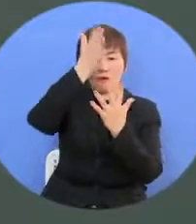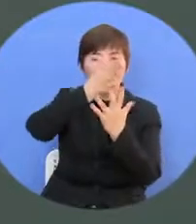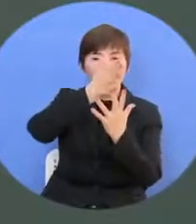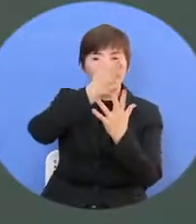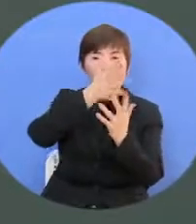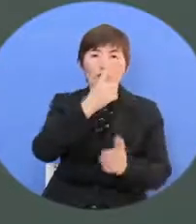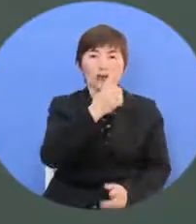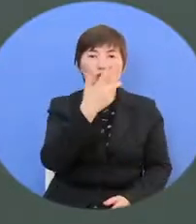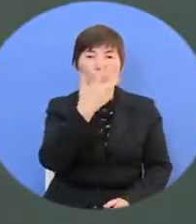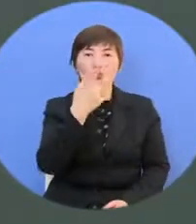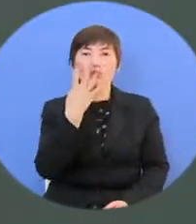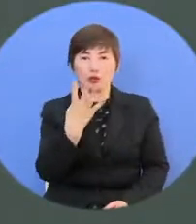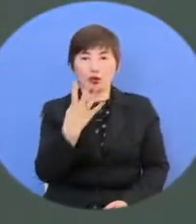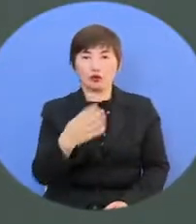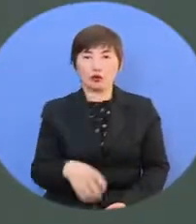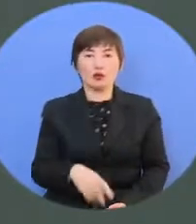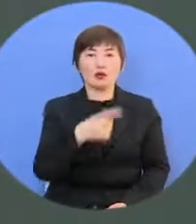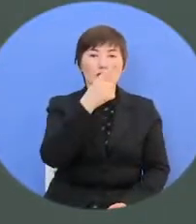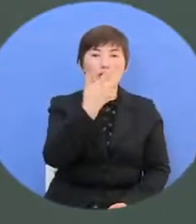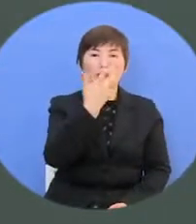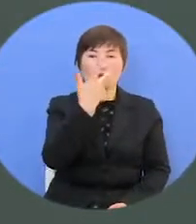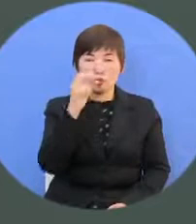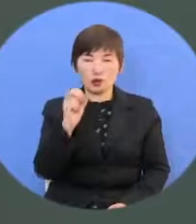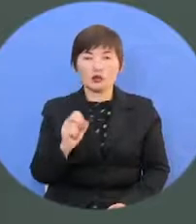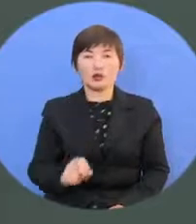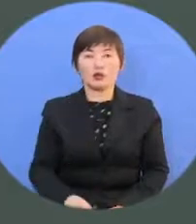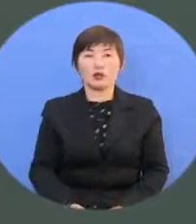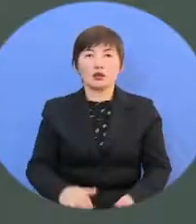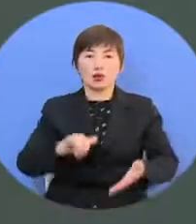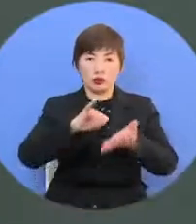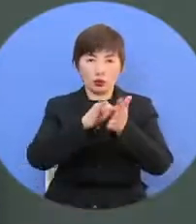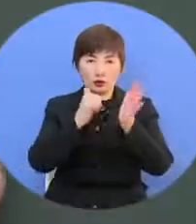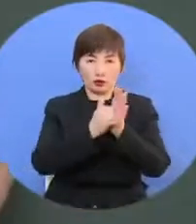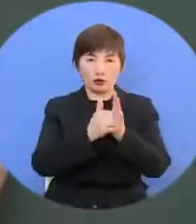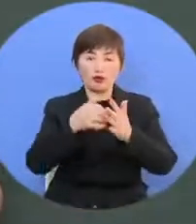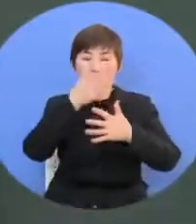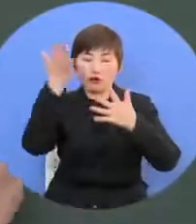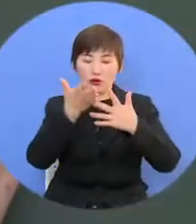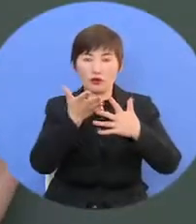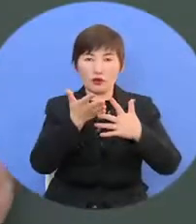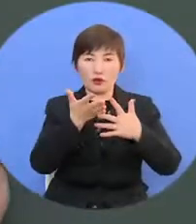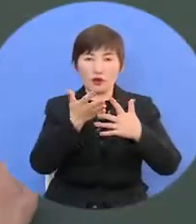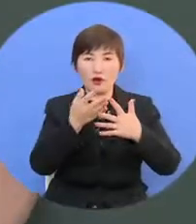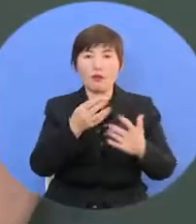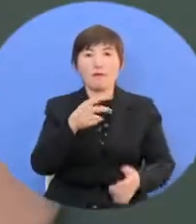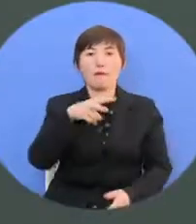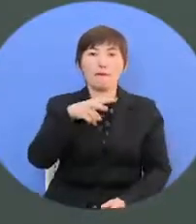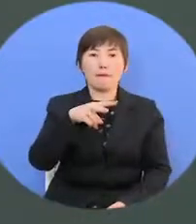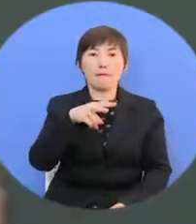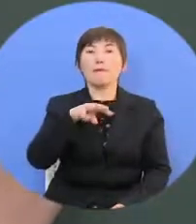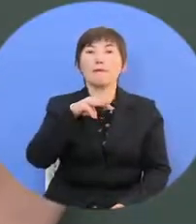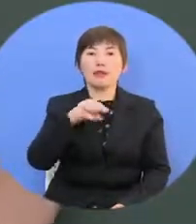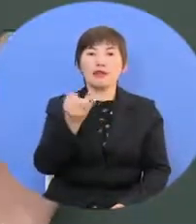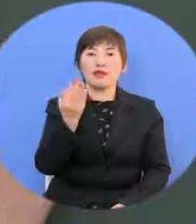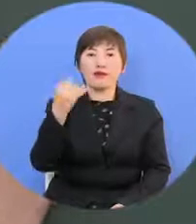134 130 гэсэн 2 утгын за арифметик дунджаар медиан маань тодорхойлогдно.